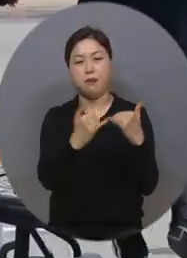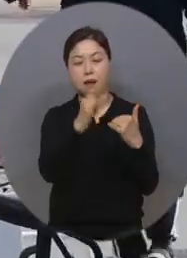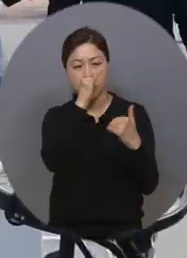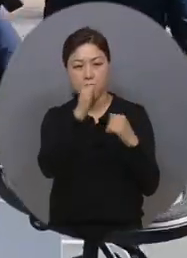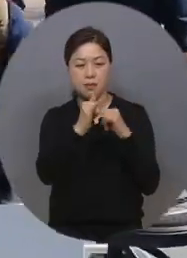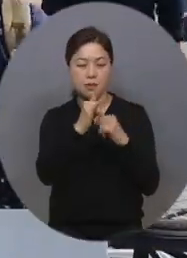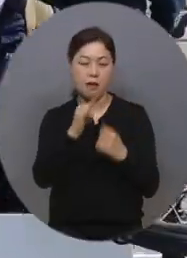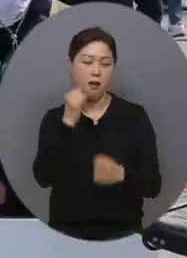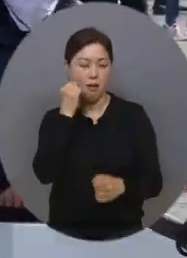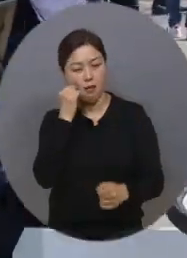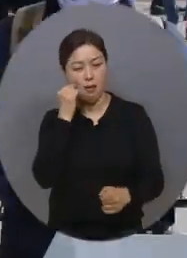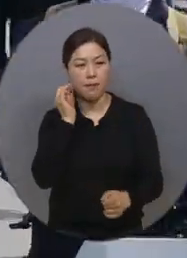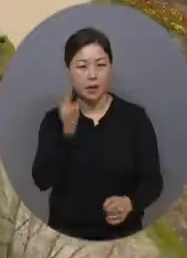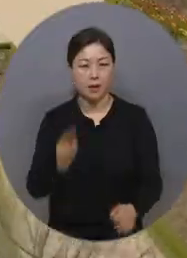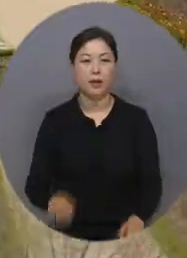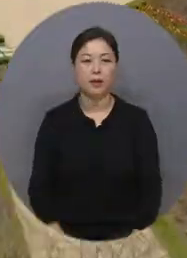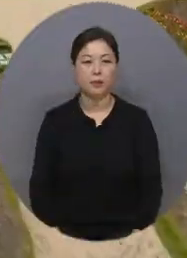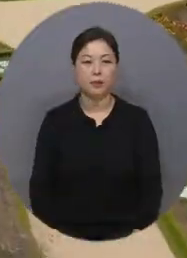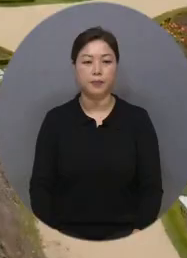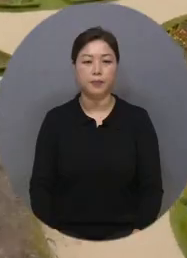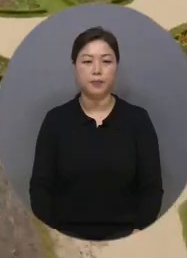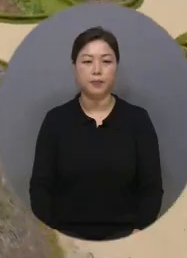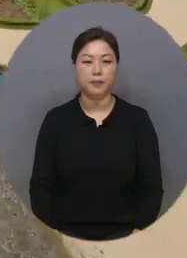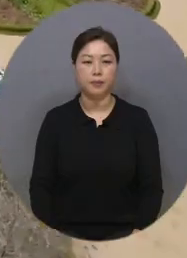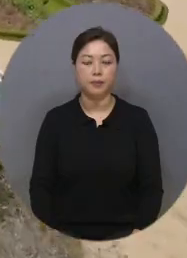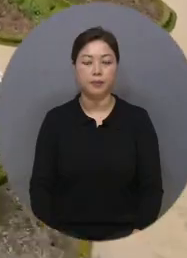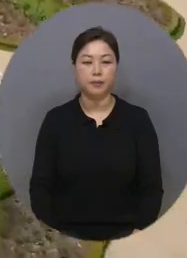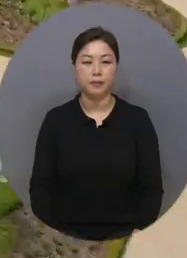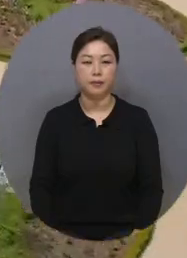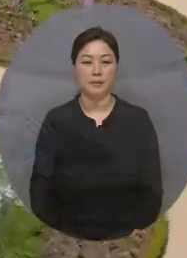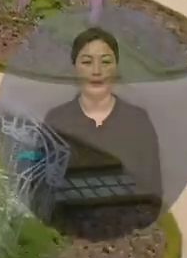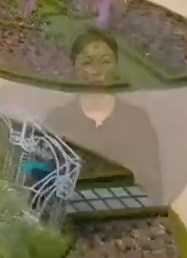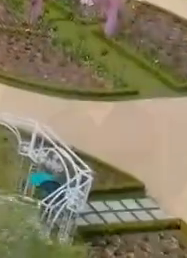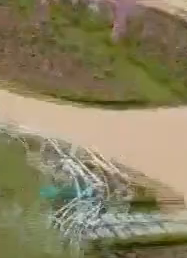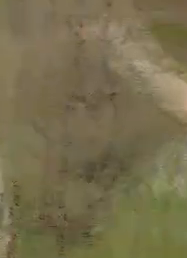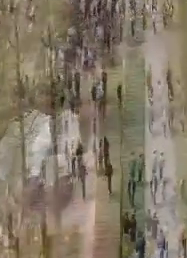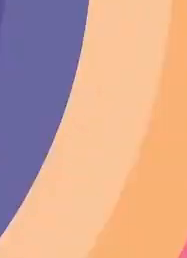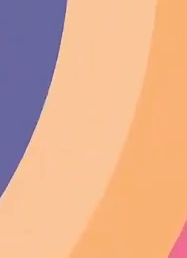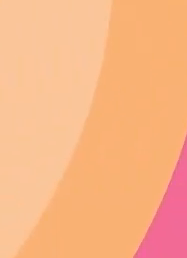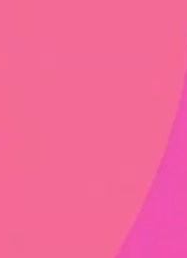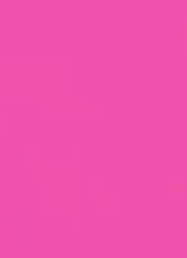호응을 얻고 있습니다. 복지TV 뉴스 장우현입니다.